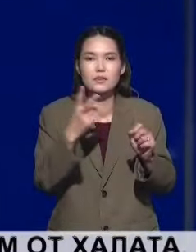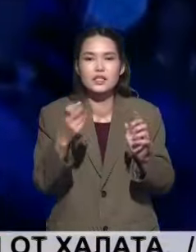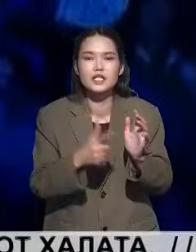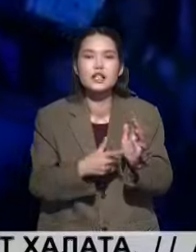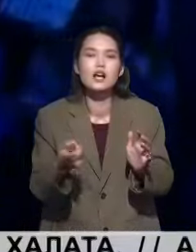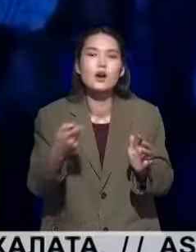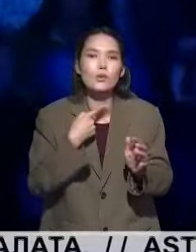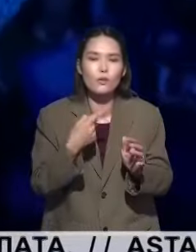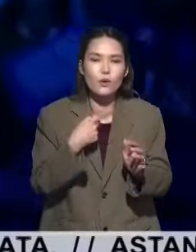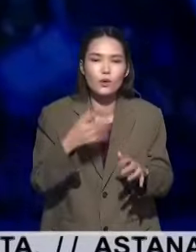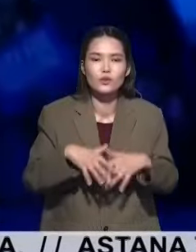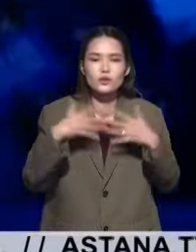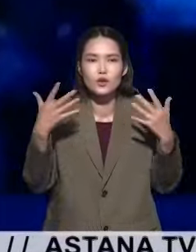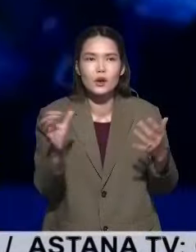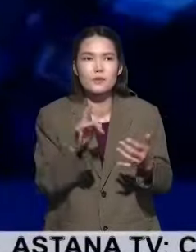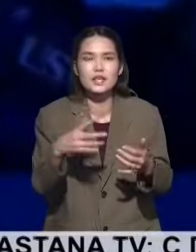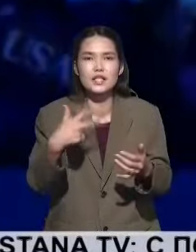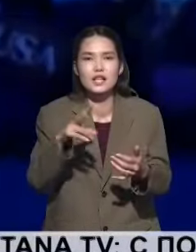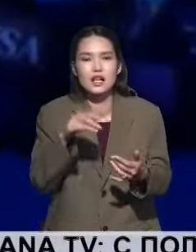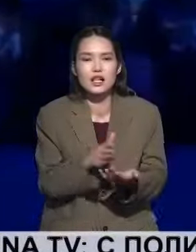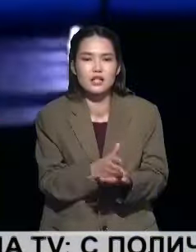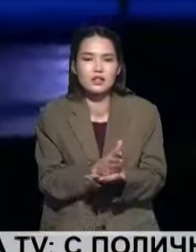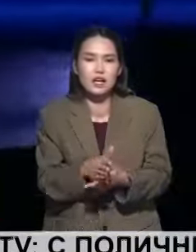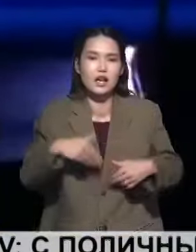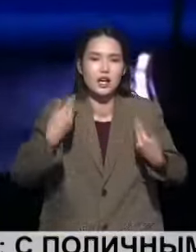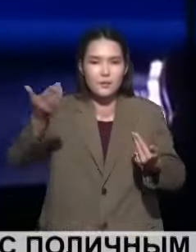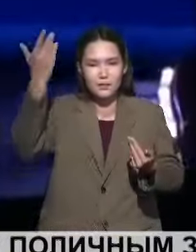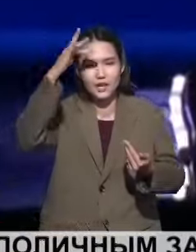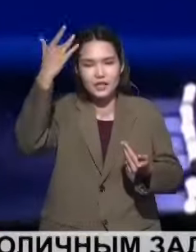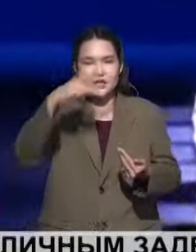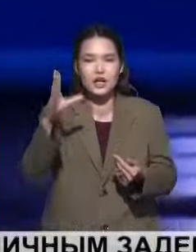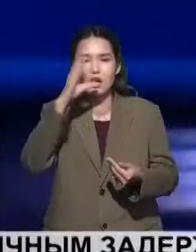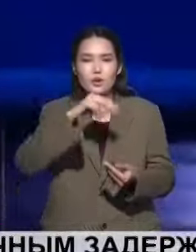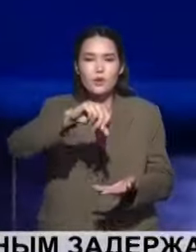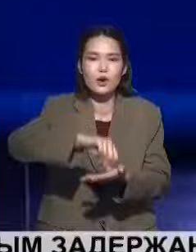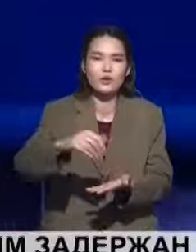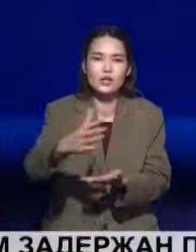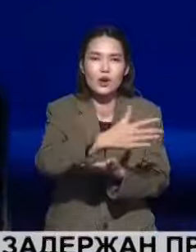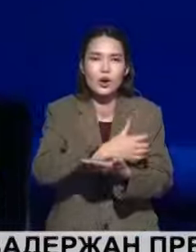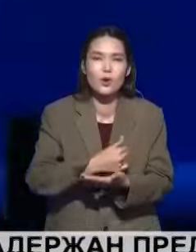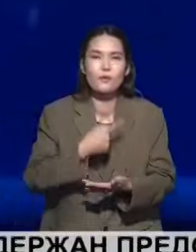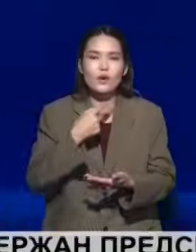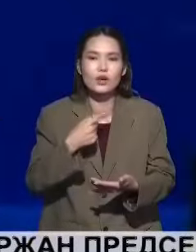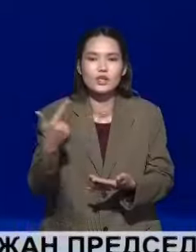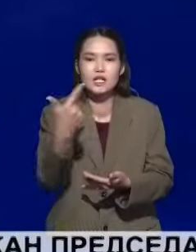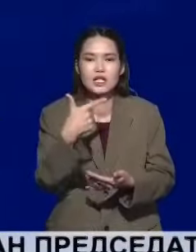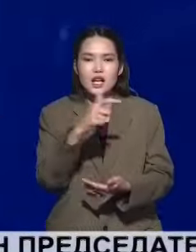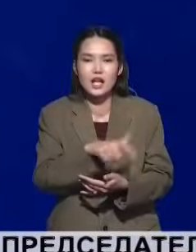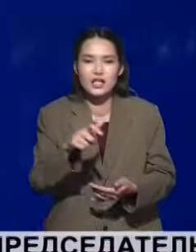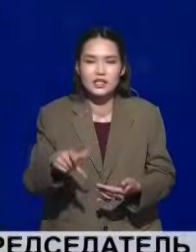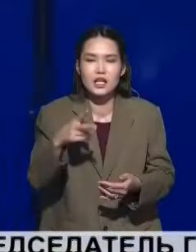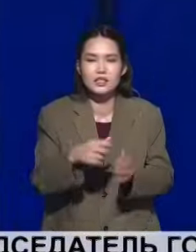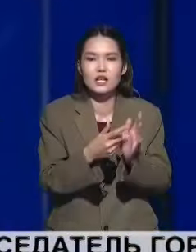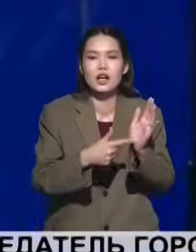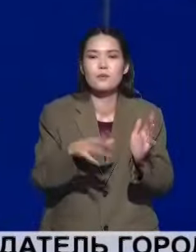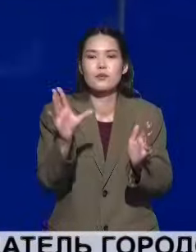голосов выборщиков из 538 представителей. То есть в США можно стать президентом, не набрав большинства голосов граждан. В 2016-м так и